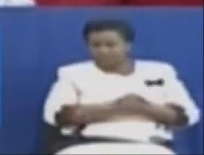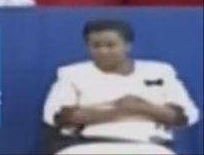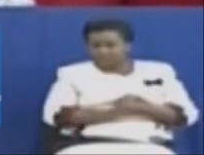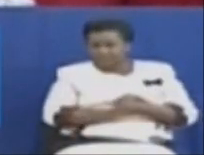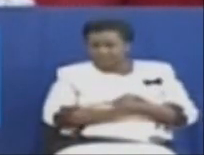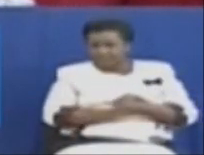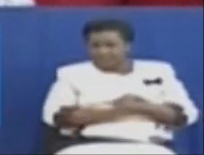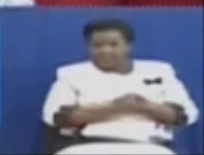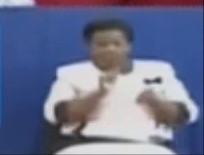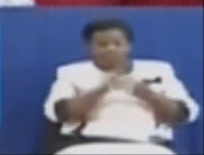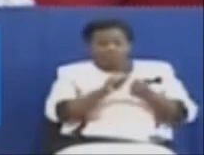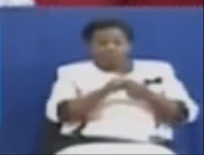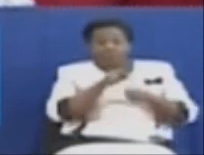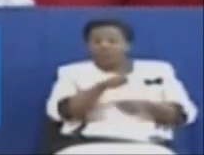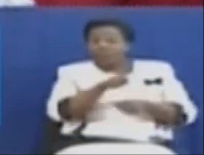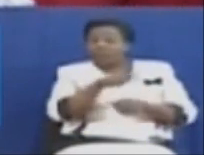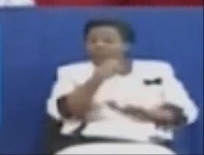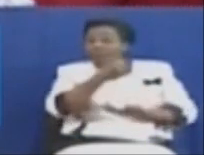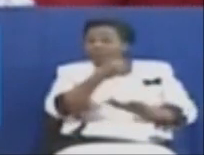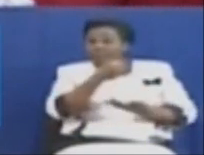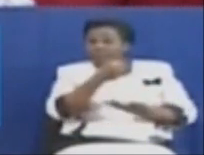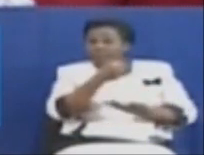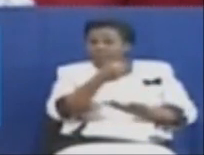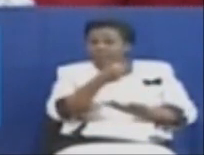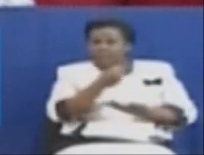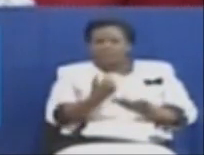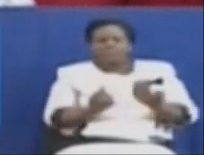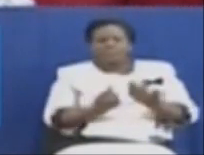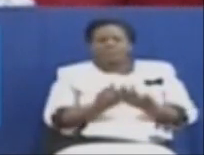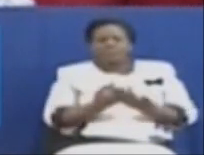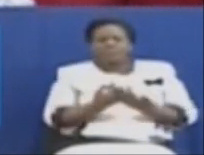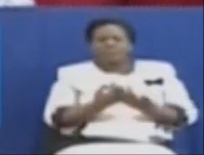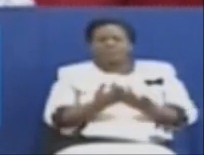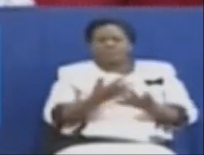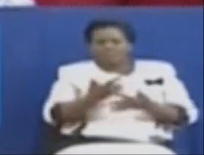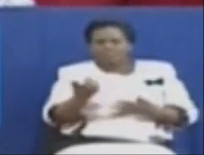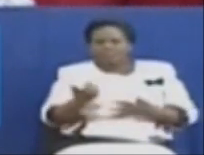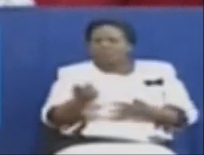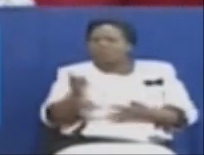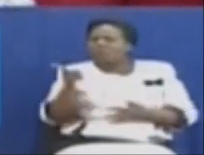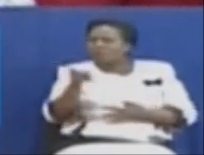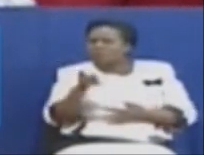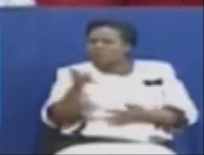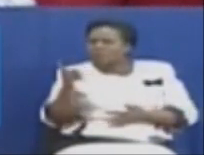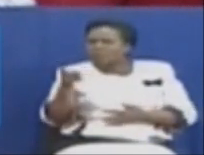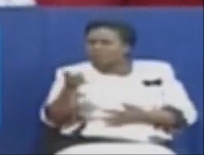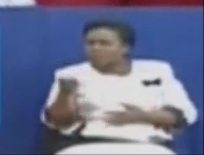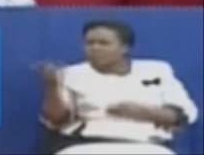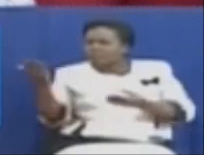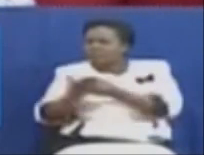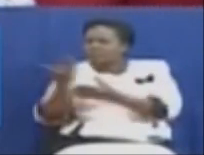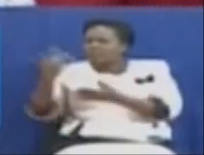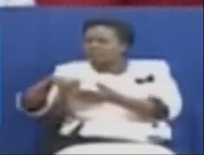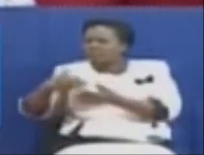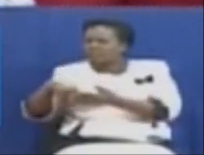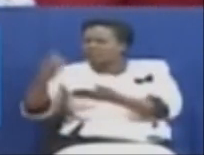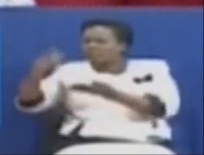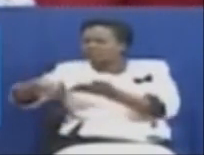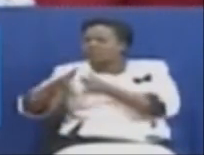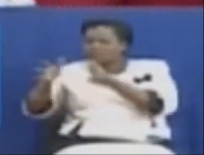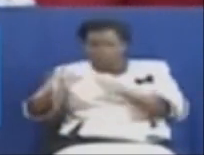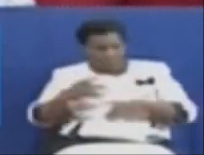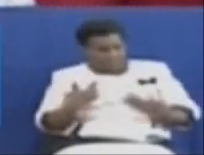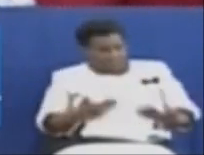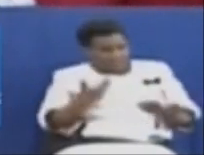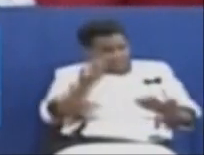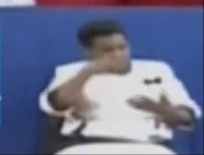bungeni mapendekezo ya mabadiliko ya sheria ya maendeleo ya ushirika yatakayoendana na mahitaji ya sasa ambayo yatahusisha mabadiliko ya mfumo